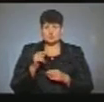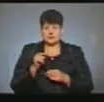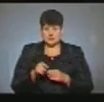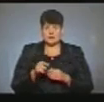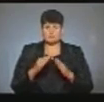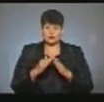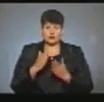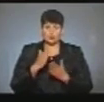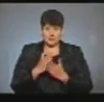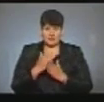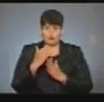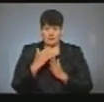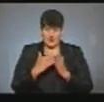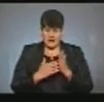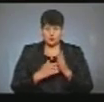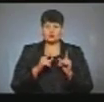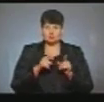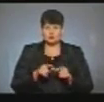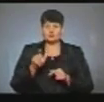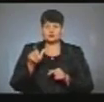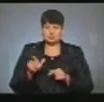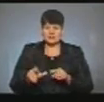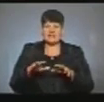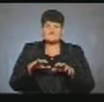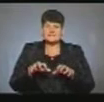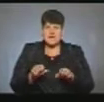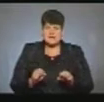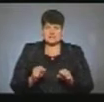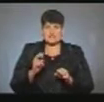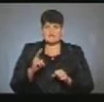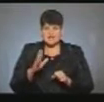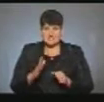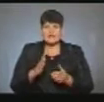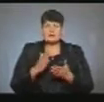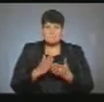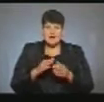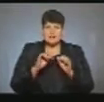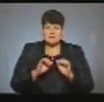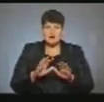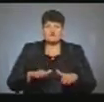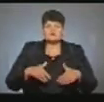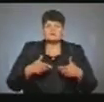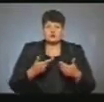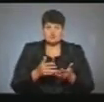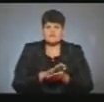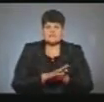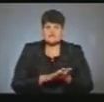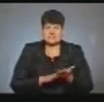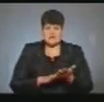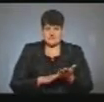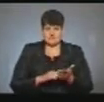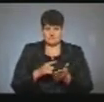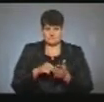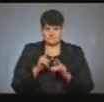такий будинок є в переліку, тоді вже мешканець, власник цієї квартири має право звернутися з відповідною заявою в орган місцевого